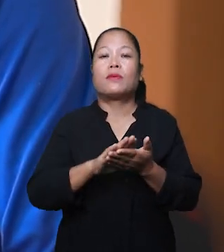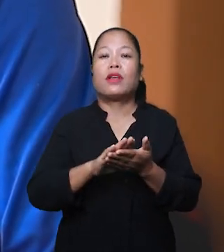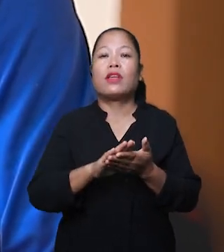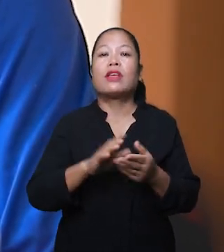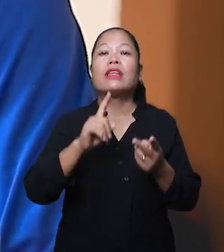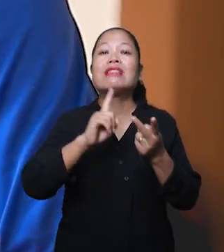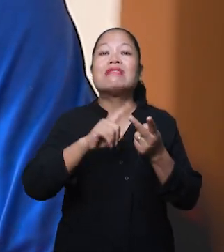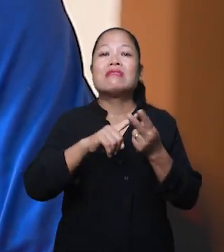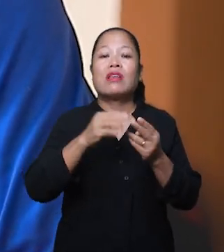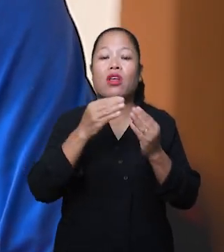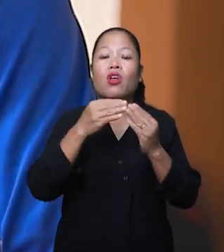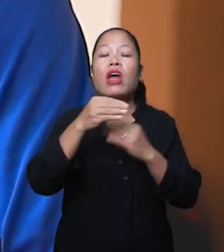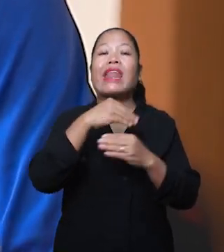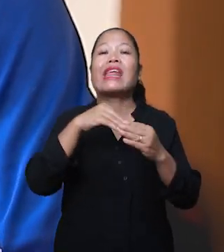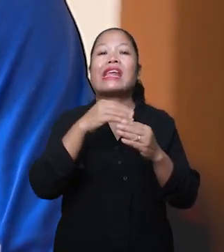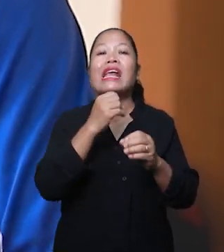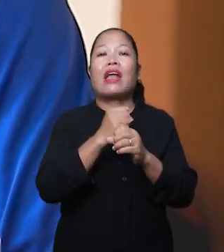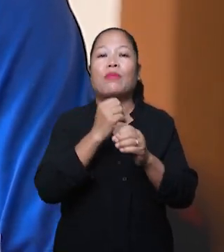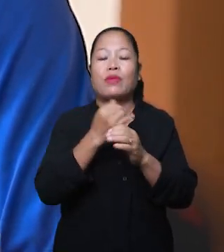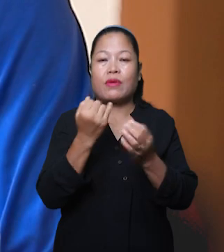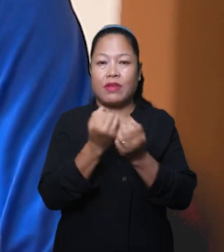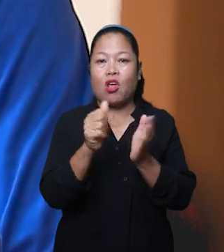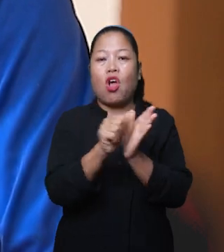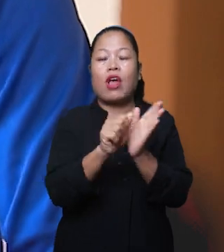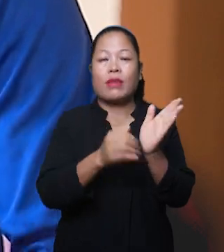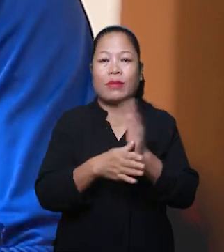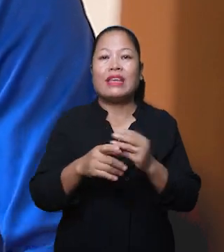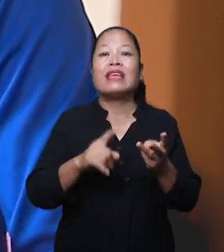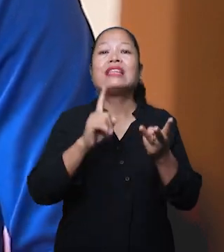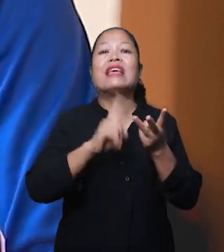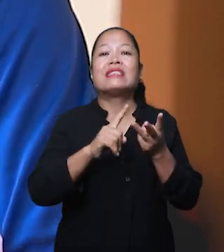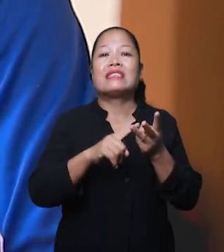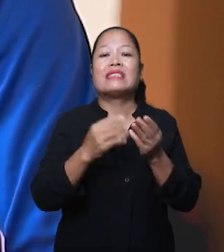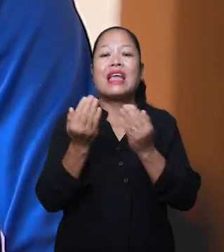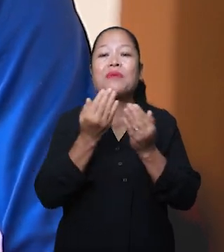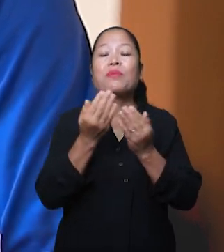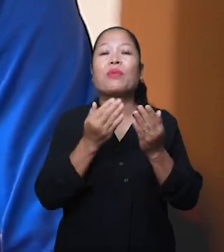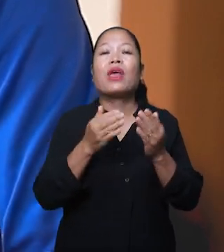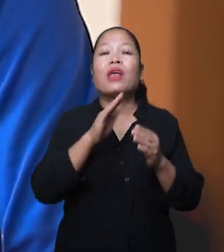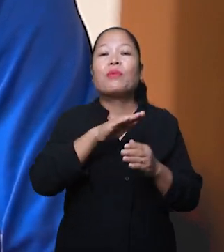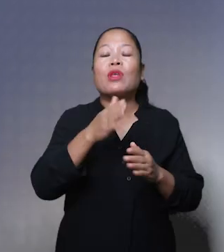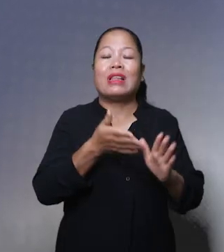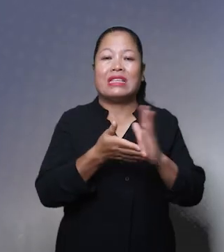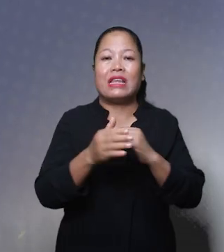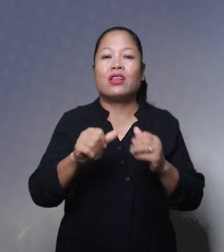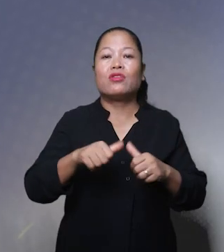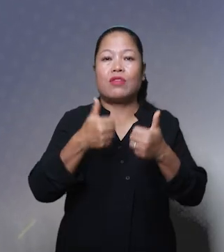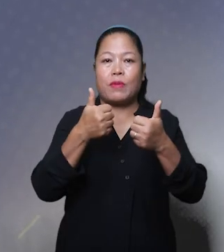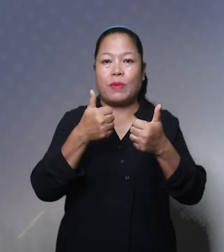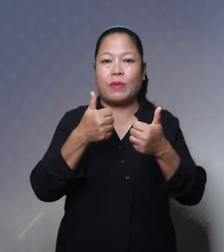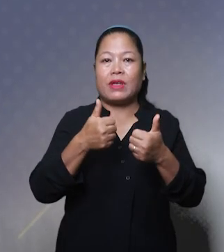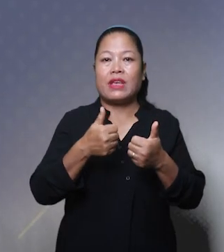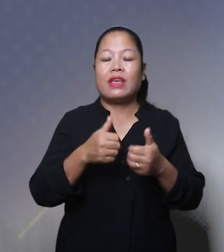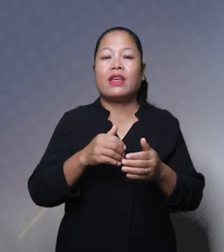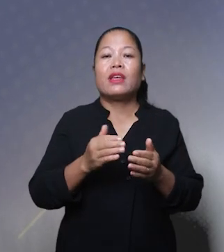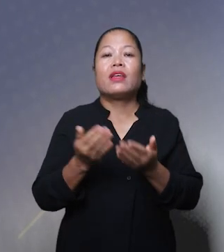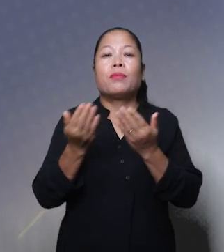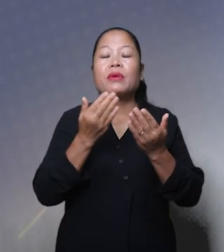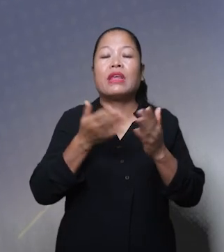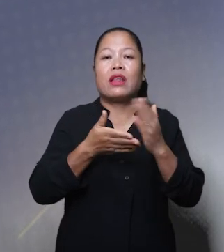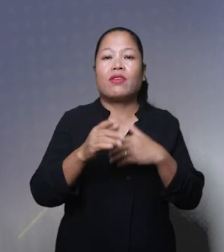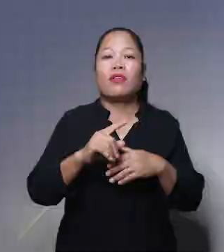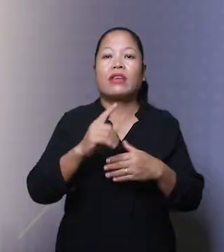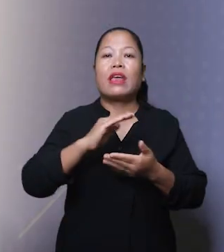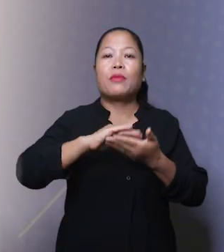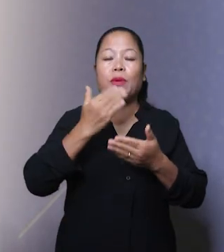त्यसपछि घरायसी कामहरू गर्न अगाडि बढेँ त्यसपछि विद्यालय जान पनि सफल भए विद्यालय गएको केही